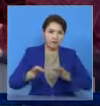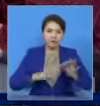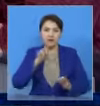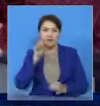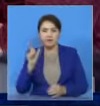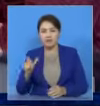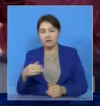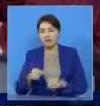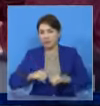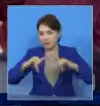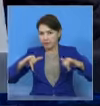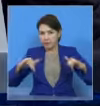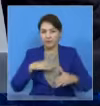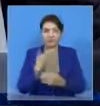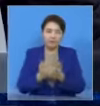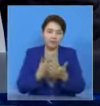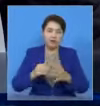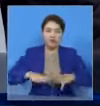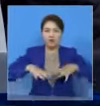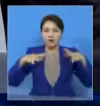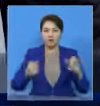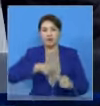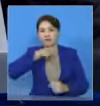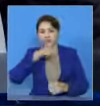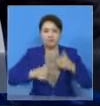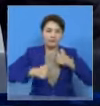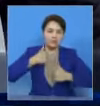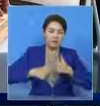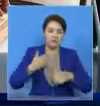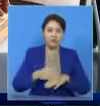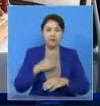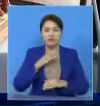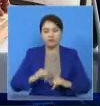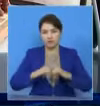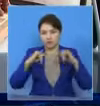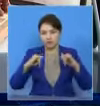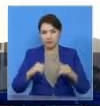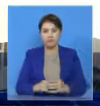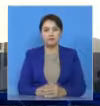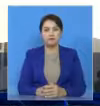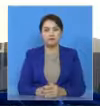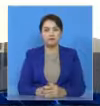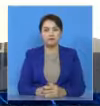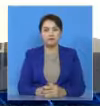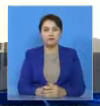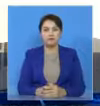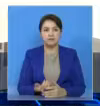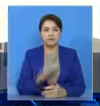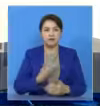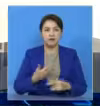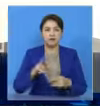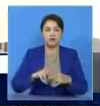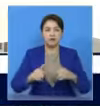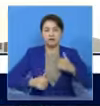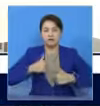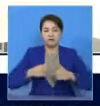жастар арасында кеңінен насихаттау. Үлкендермен бірігіп жарыстыру арқылы дамыту. Енді бұл турнирдің